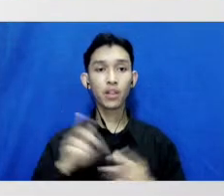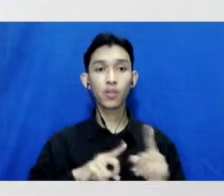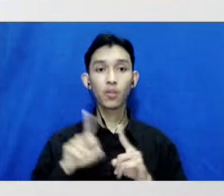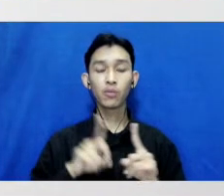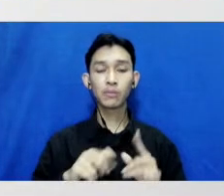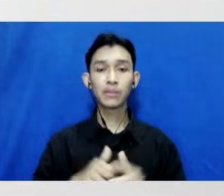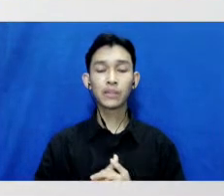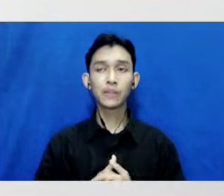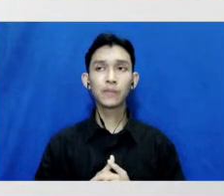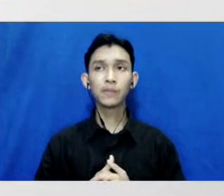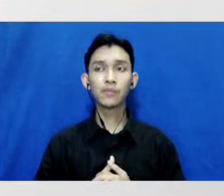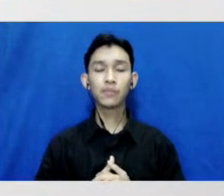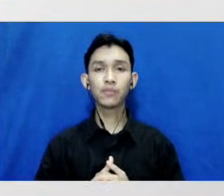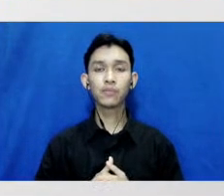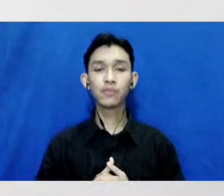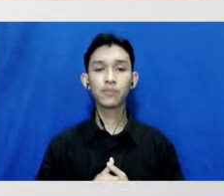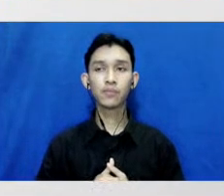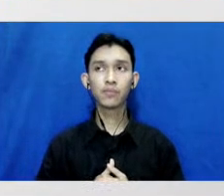ya.